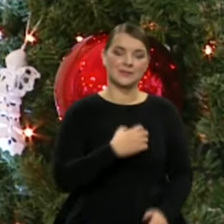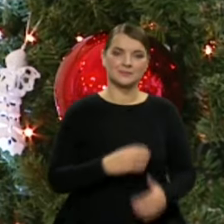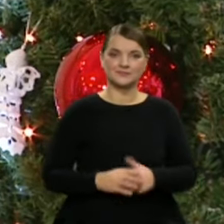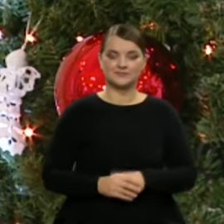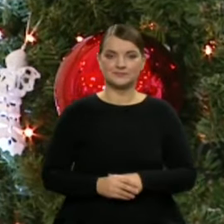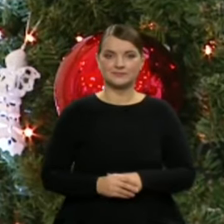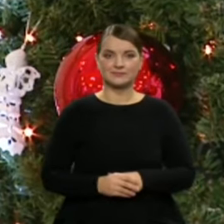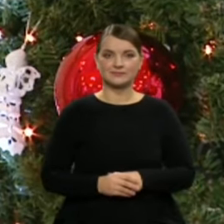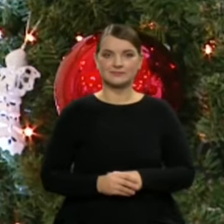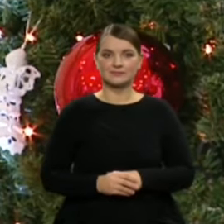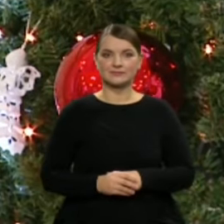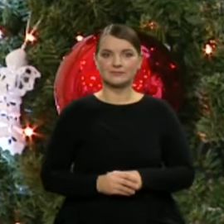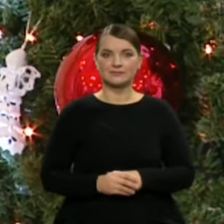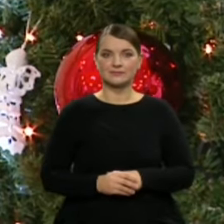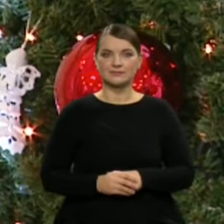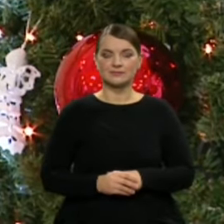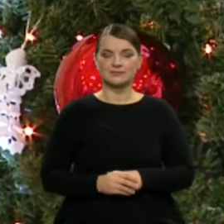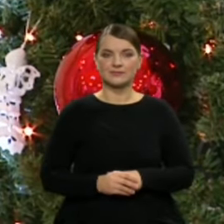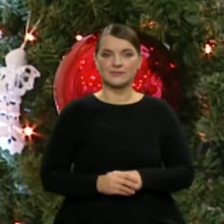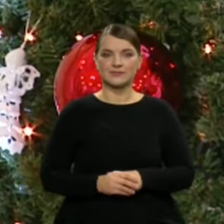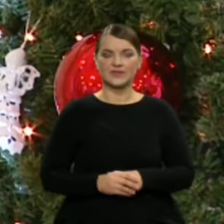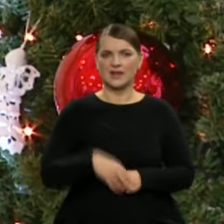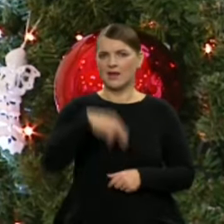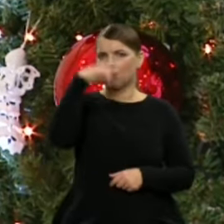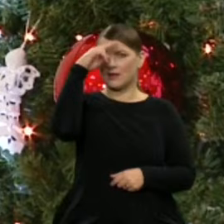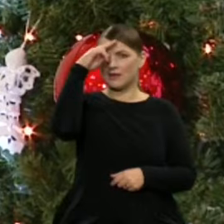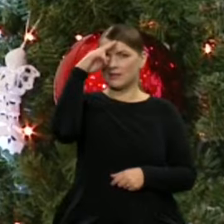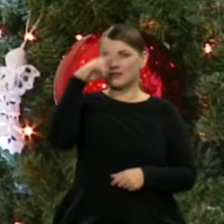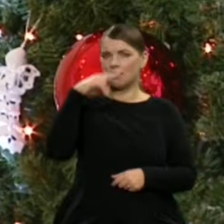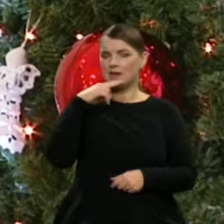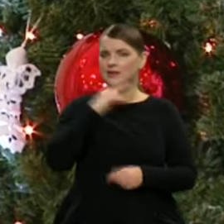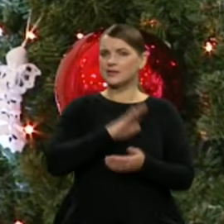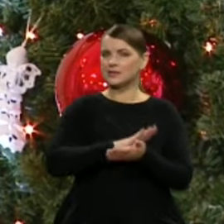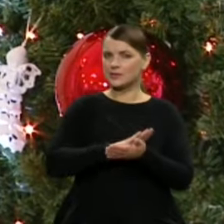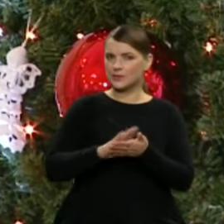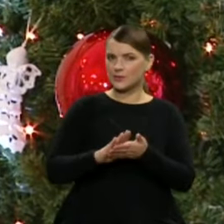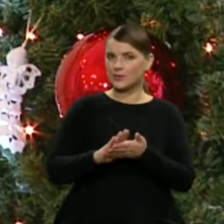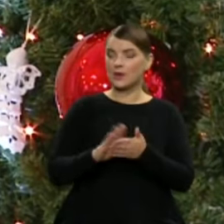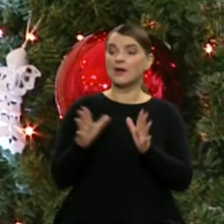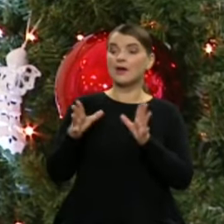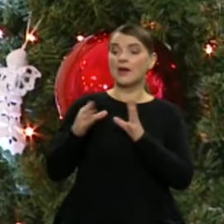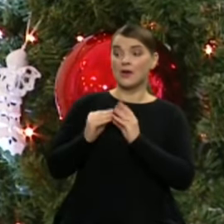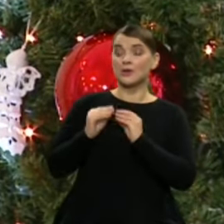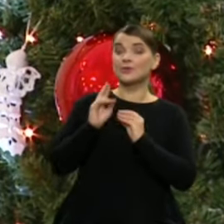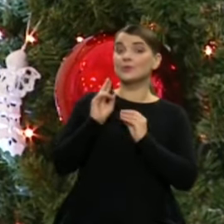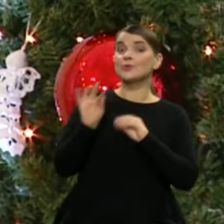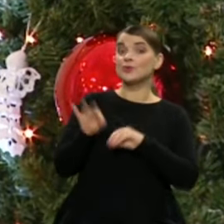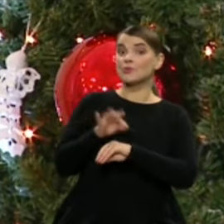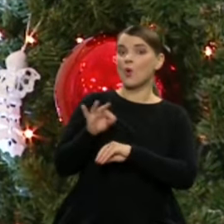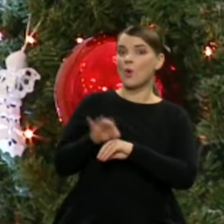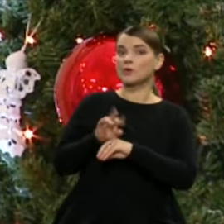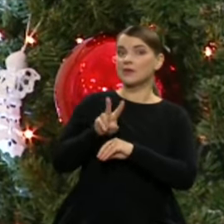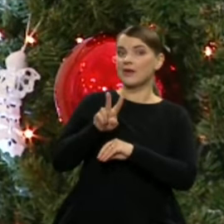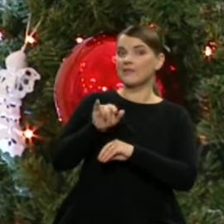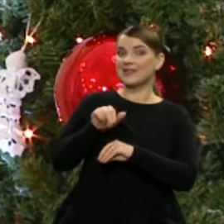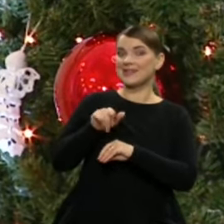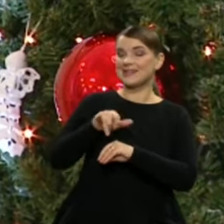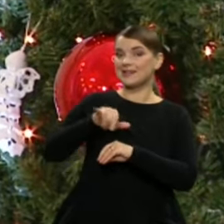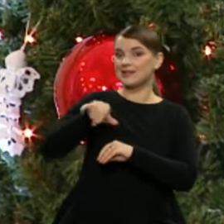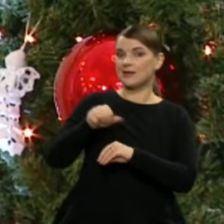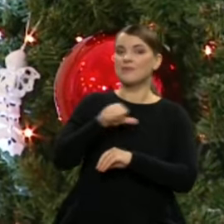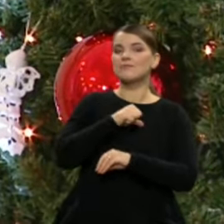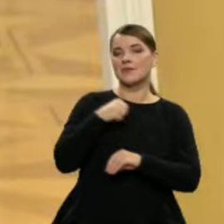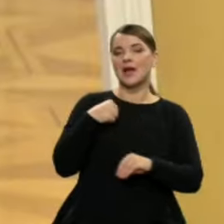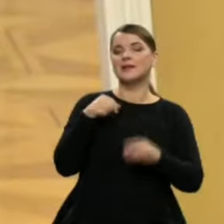Būti gausios šeimos tėvais, abu su mano žmona Virginija, pasirinkome